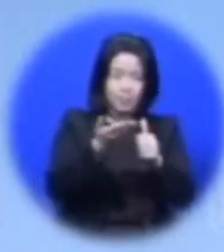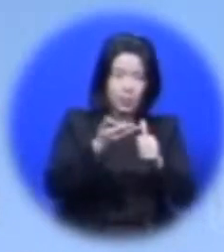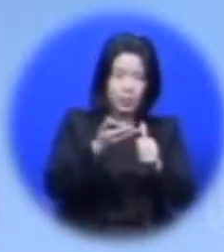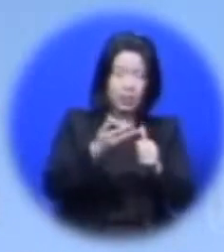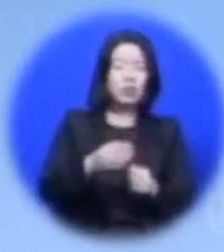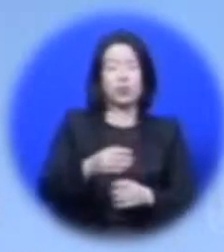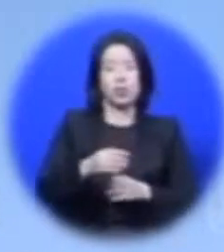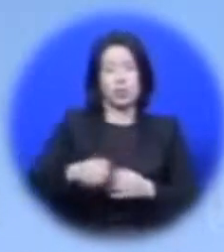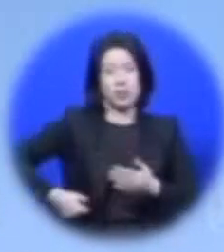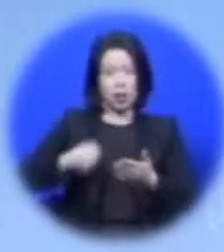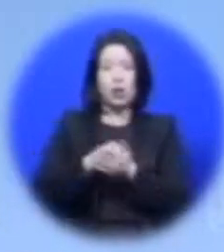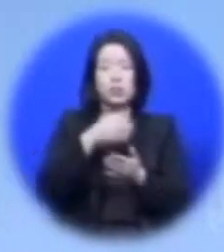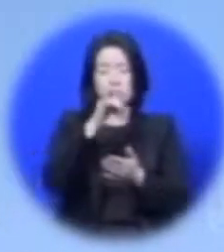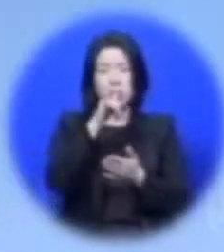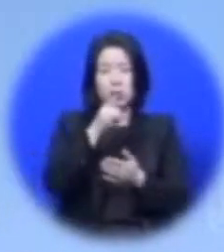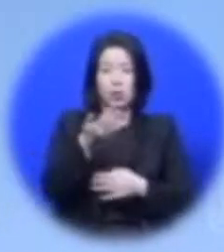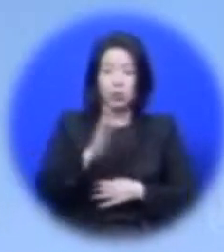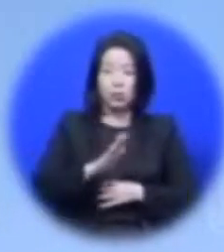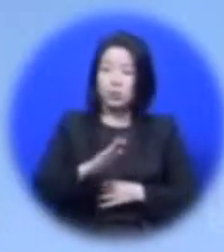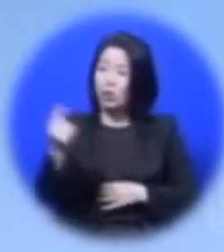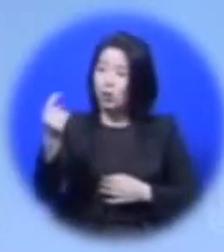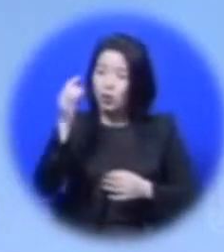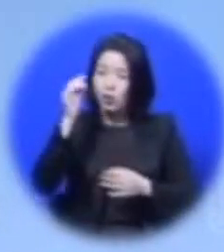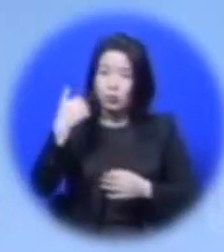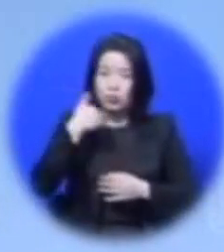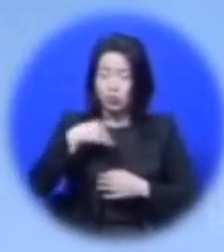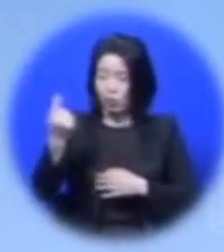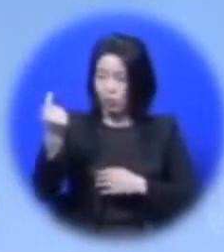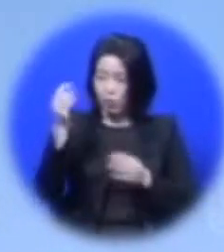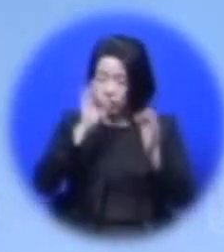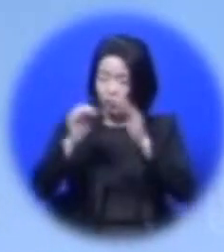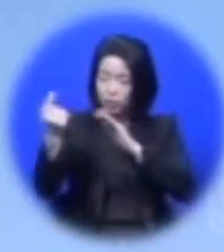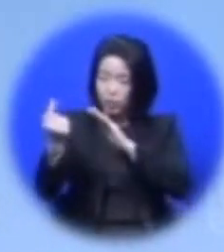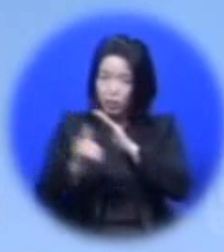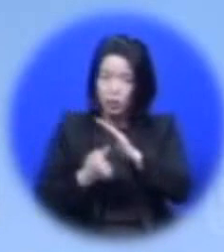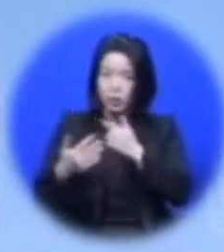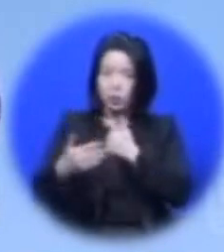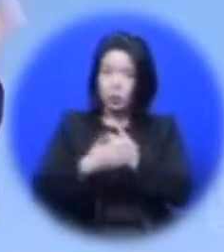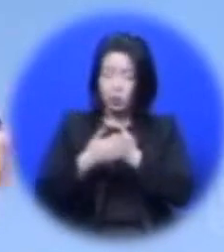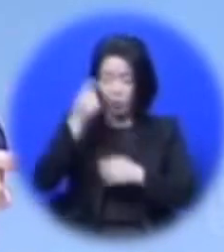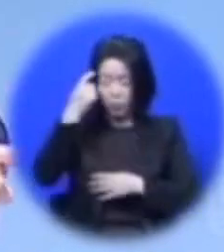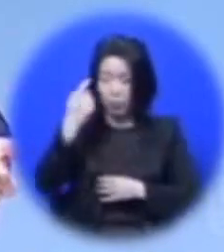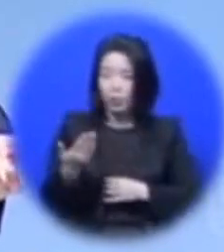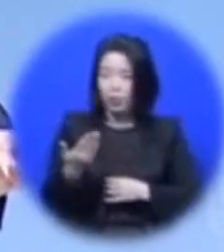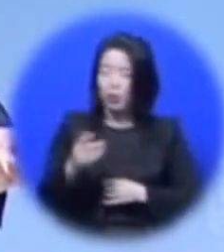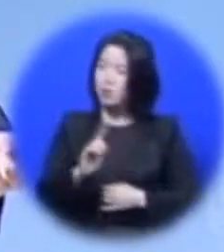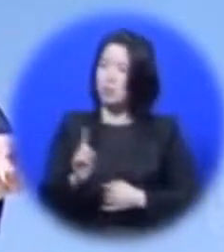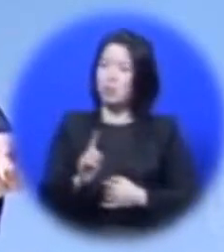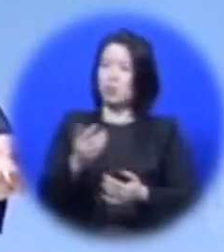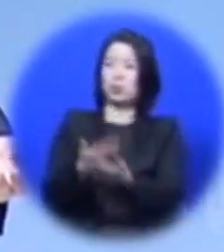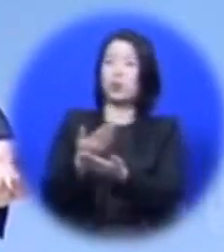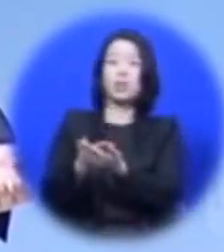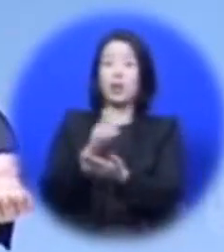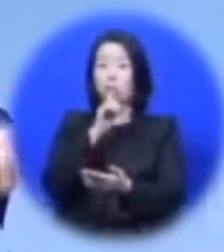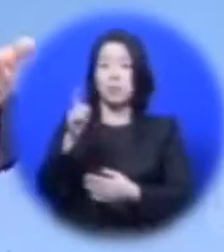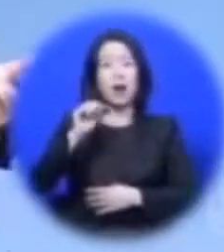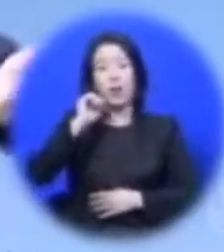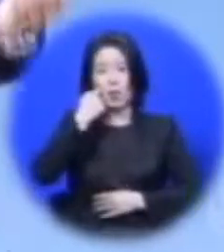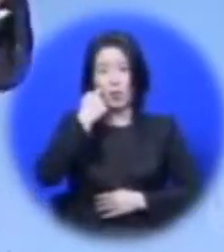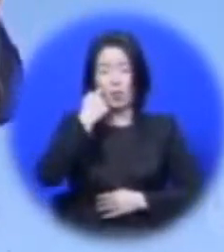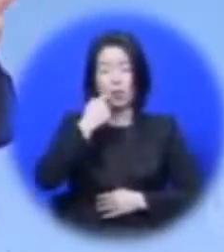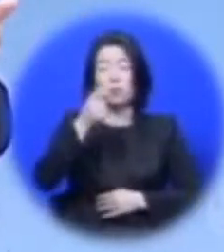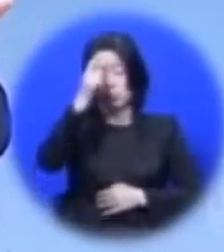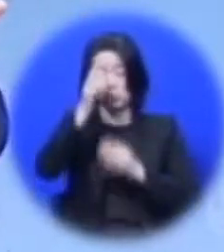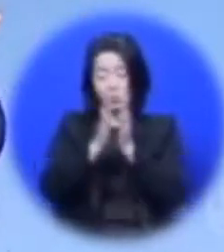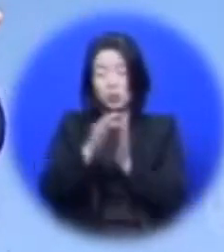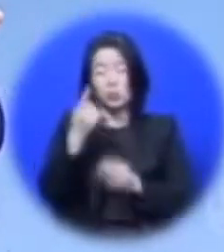그랬거든요. 그런데 와서 뭘 도와줄까요 하니 뭘 도와달라고 할 수가 없잖아요. 기도해